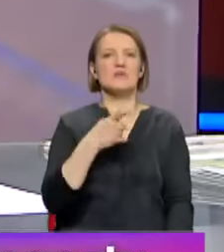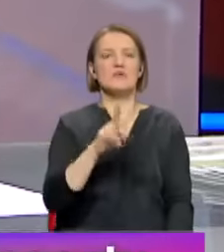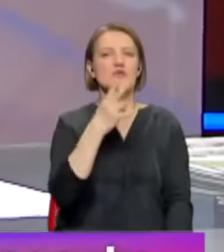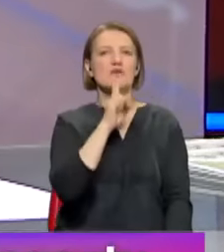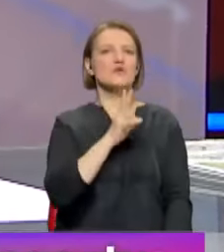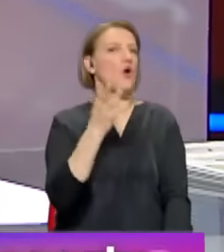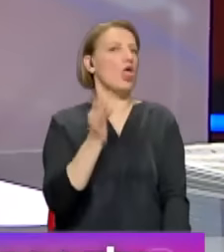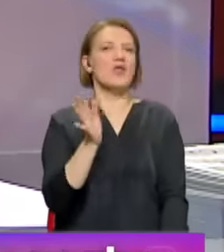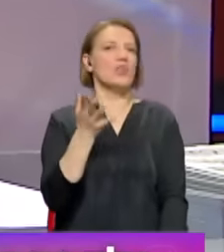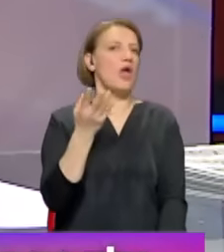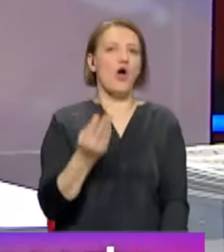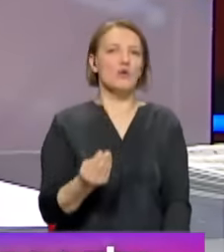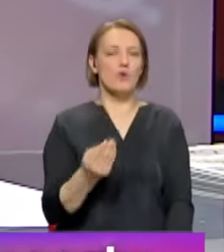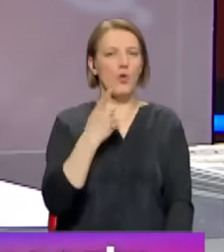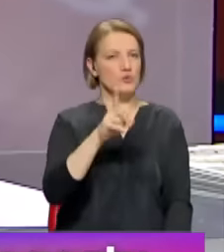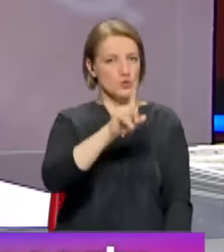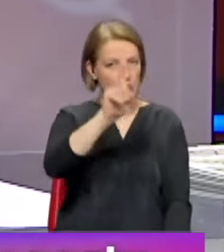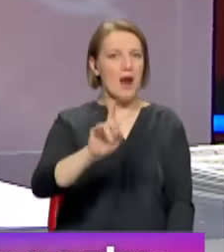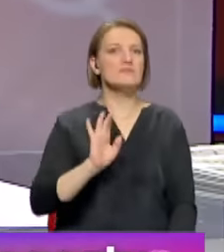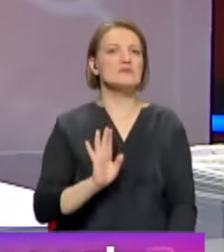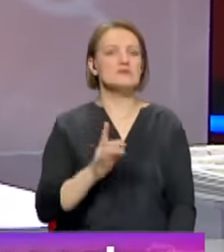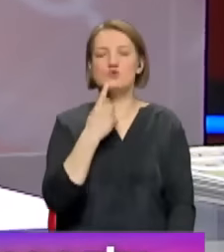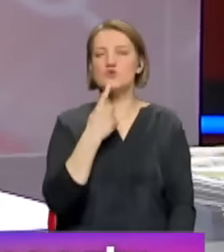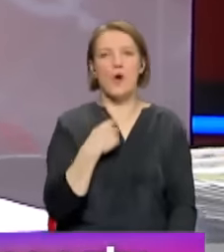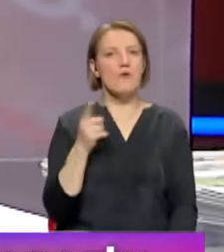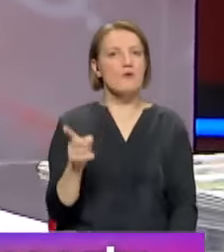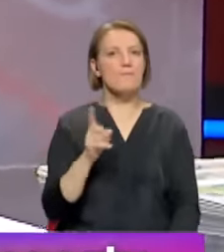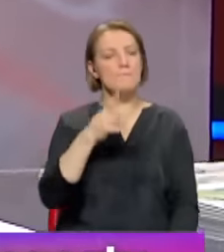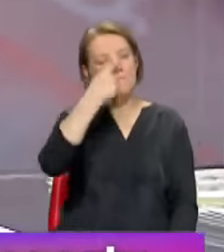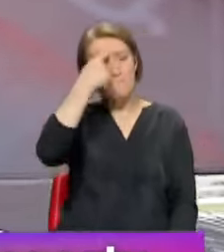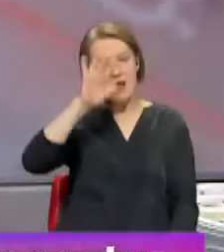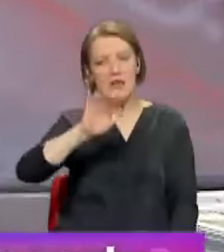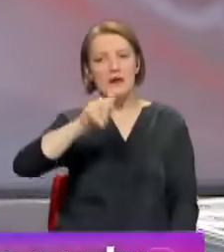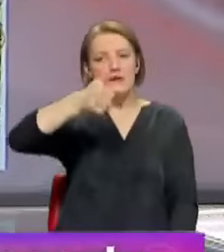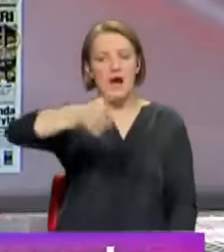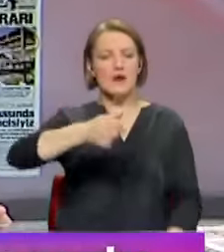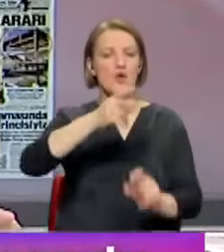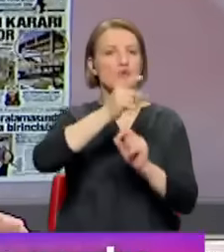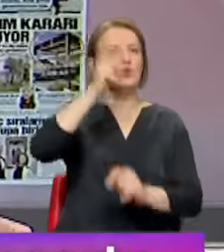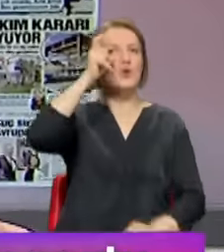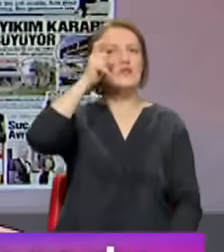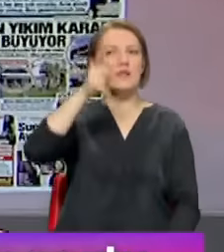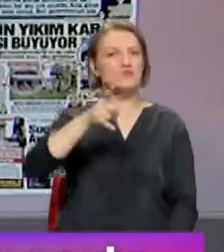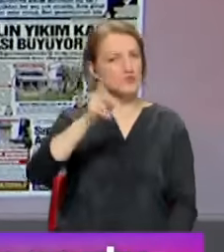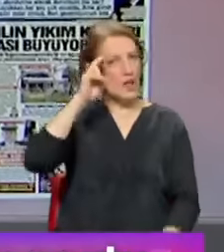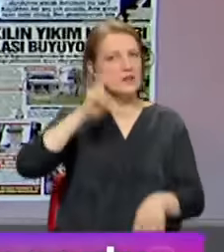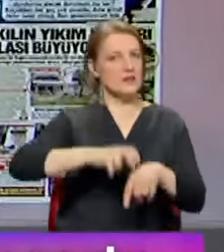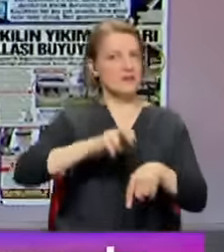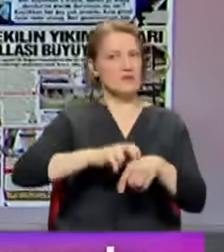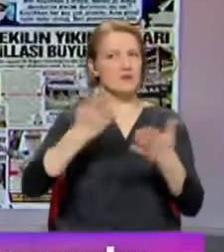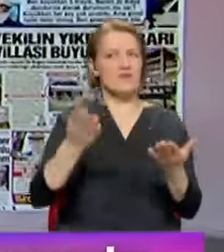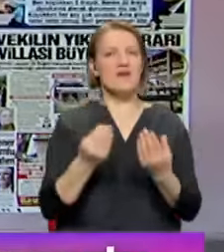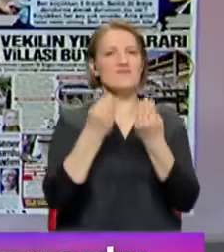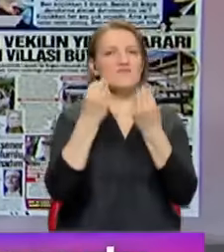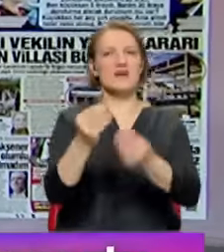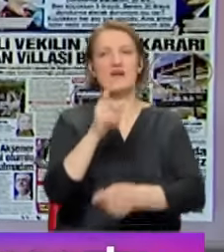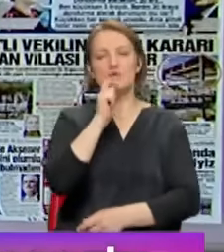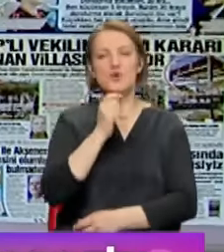olacaktı. Ne oldu? Onu bir sorar mısınız diyor. Belki yarın Özgür Özel bunu da hatırlatacaktır. Verilen